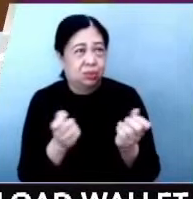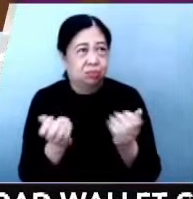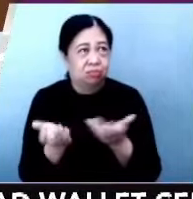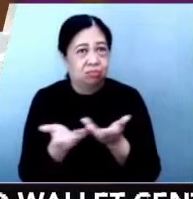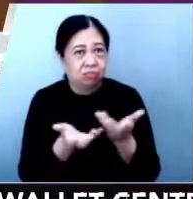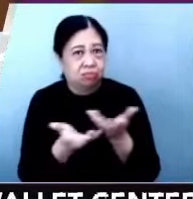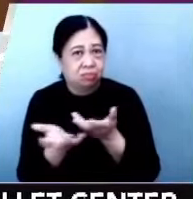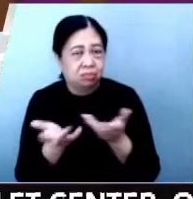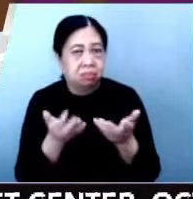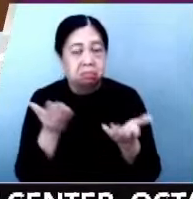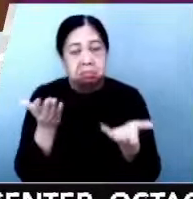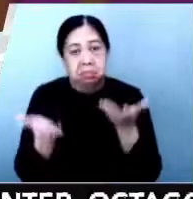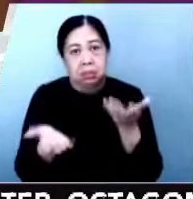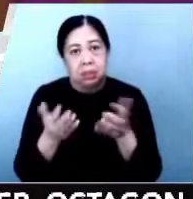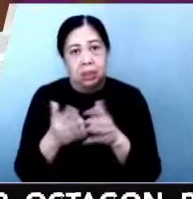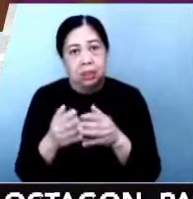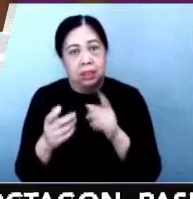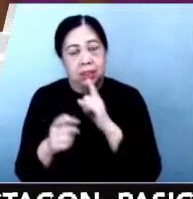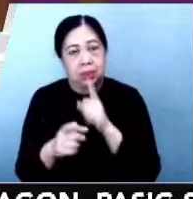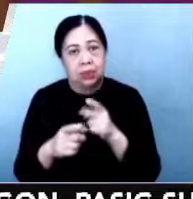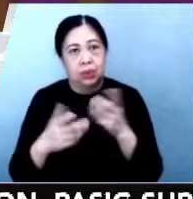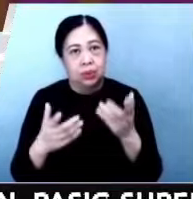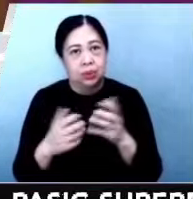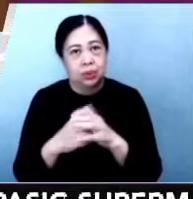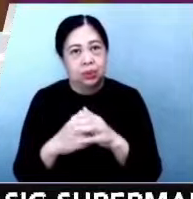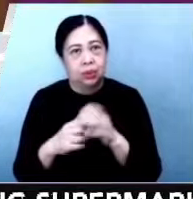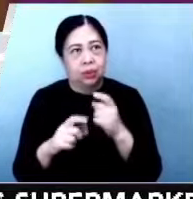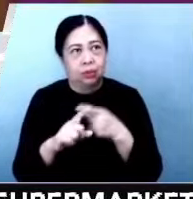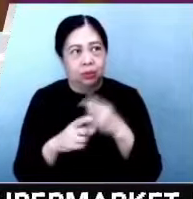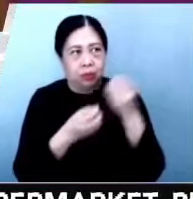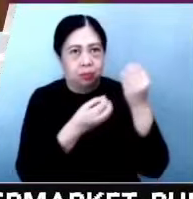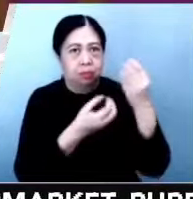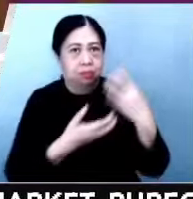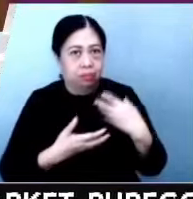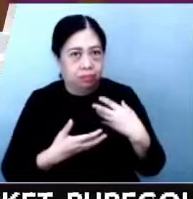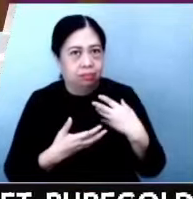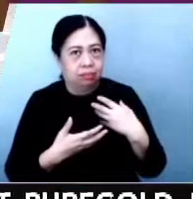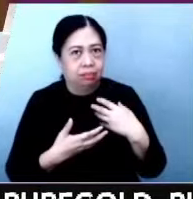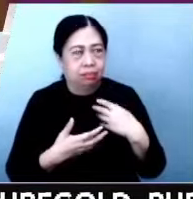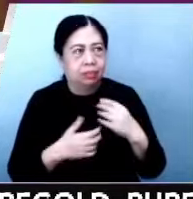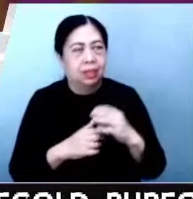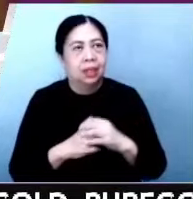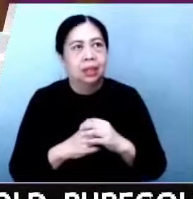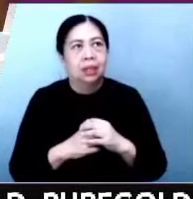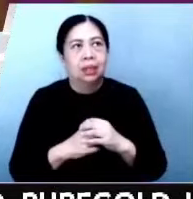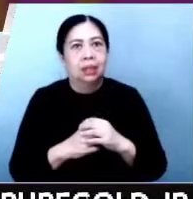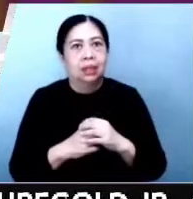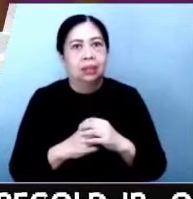Siguro. As a matter of fact, from good sources, ay